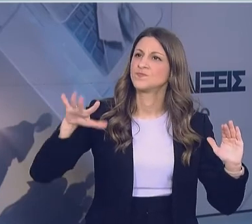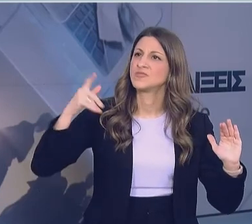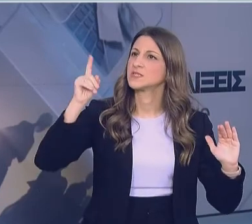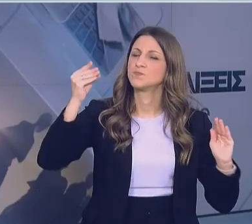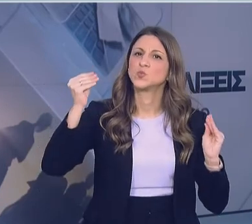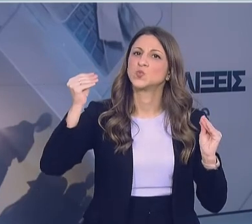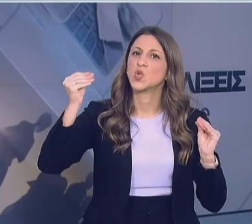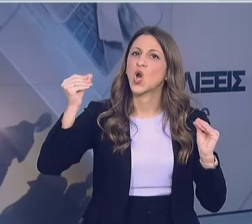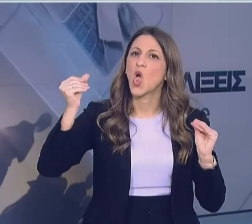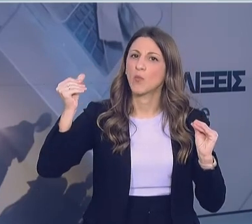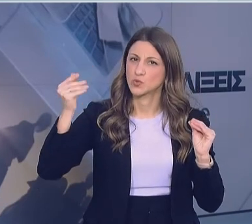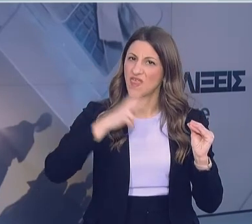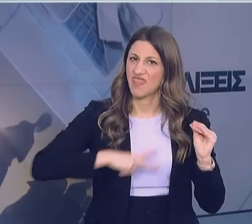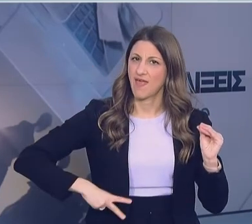ελεγχόμενα.